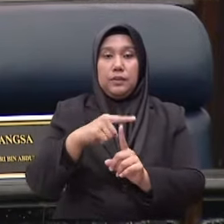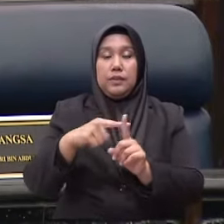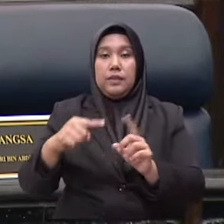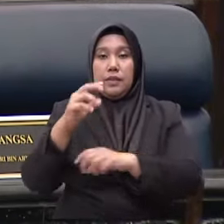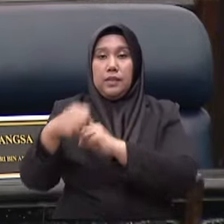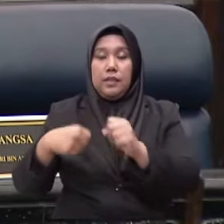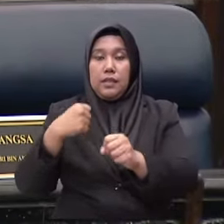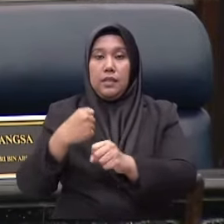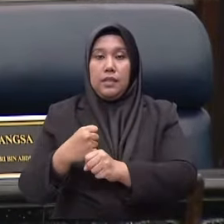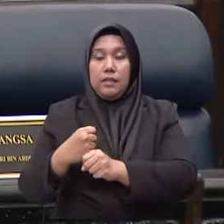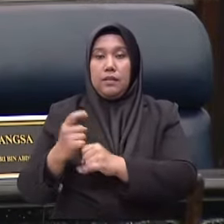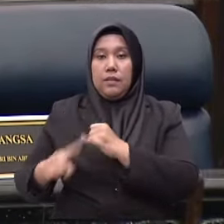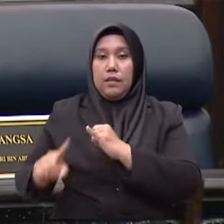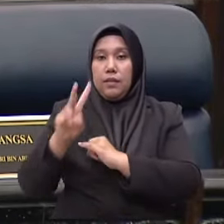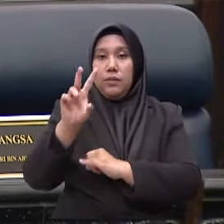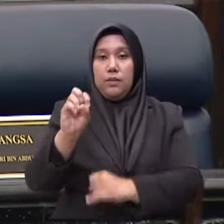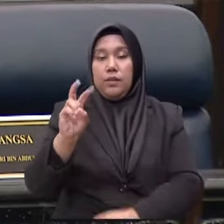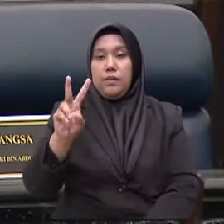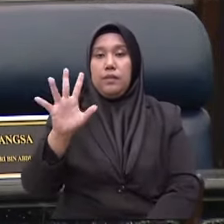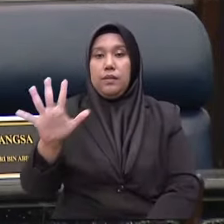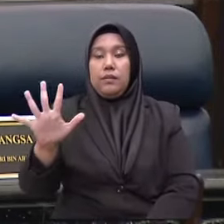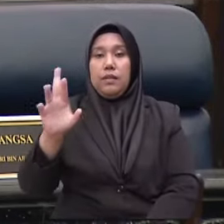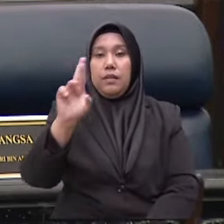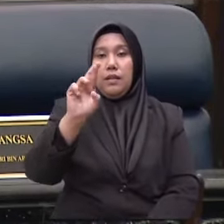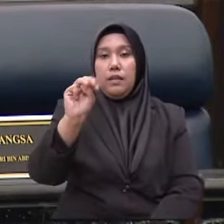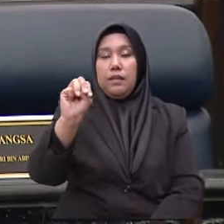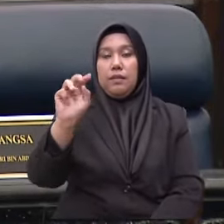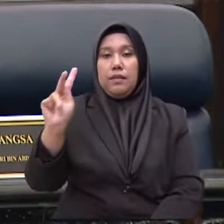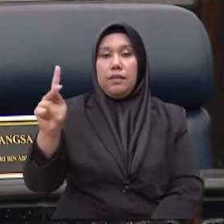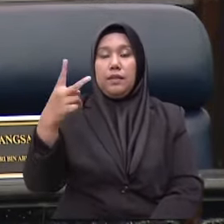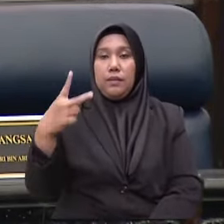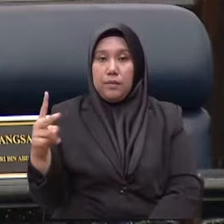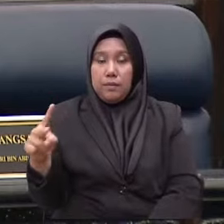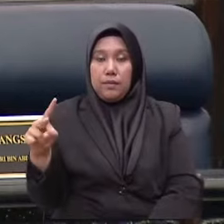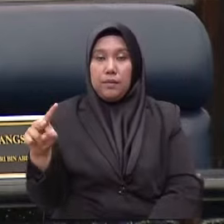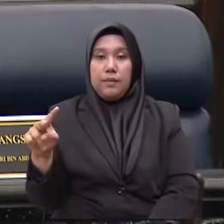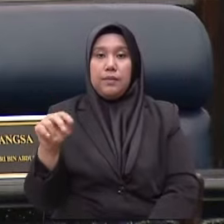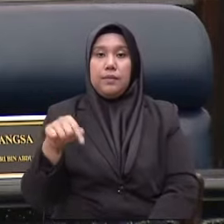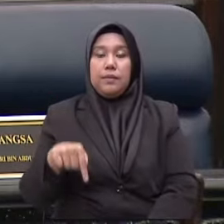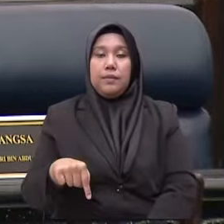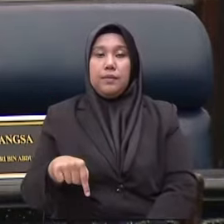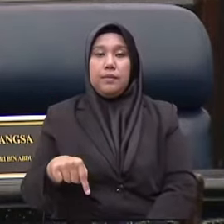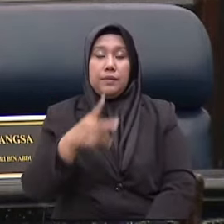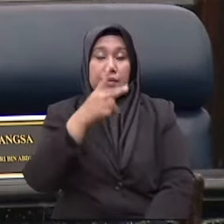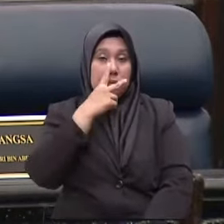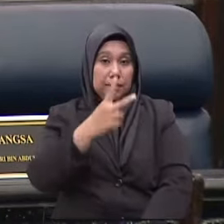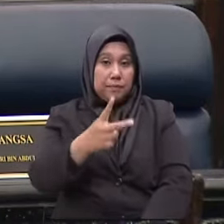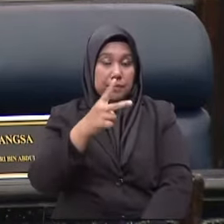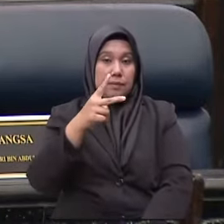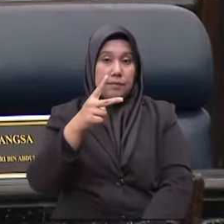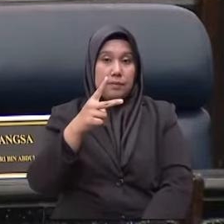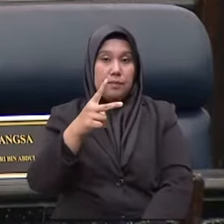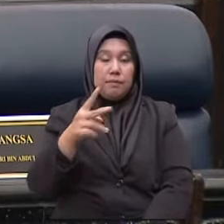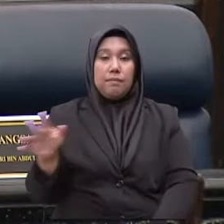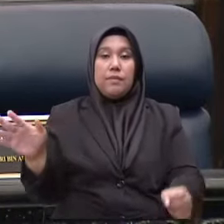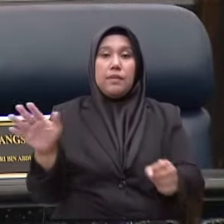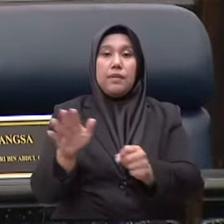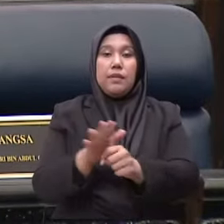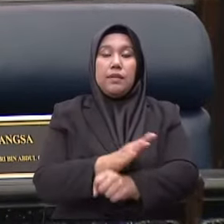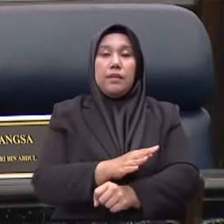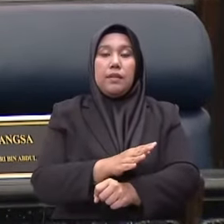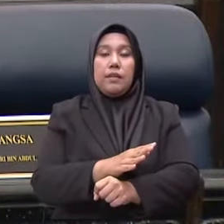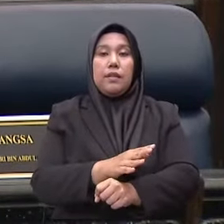2025 garis masa RMK 12 ini saya nampak RMK 12 ini juga akan melengkapi